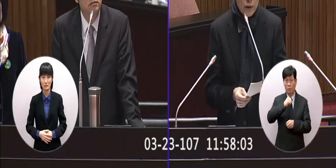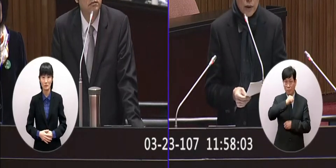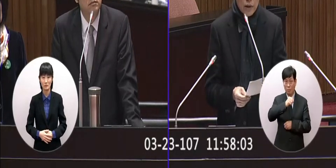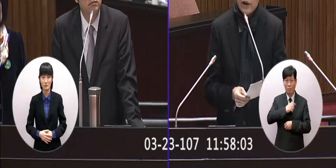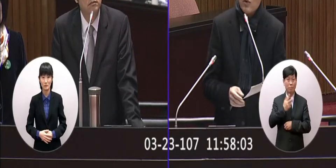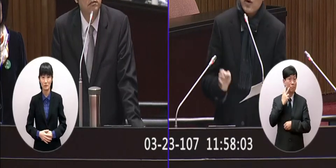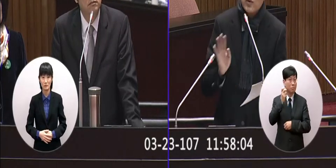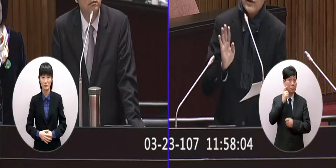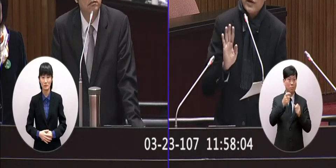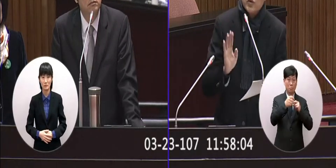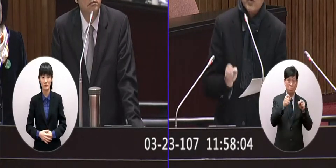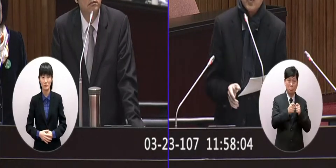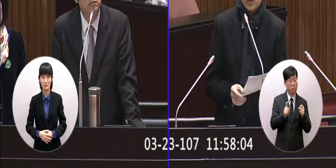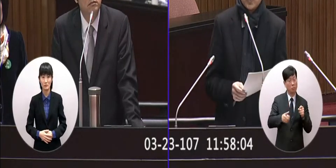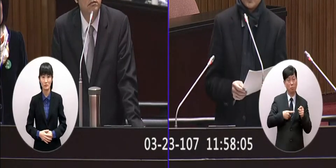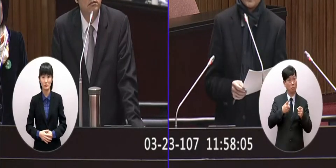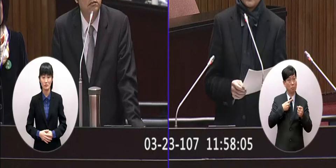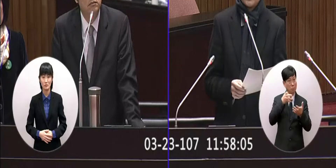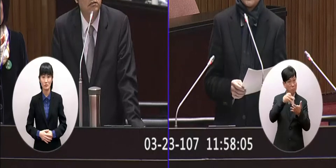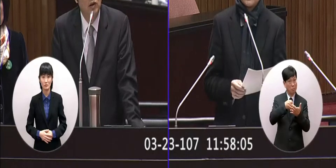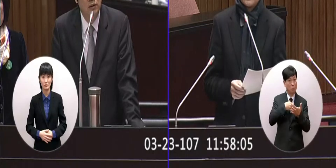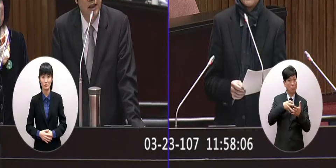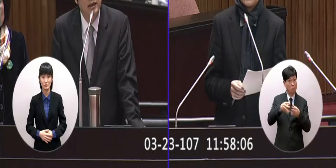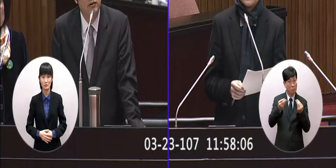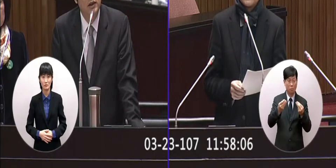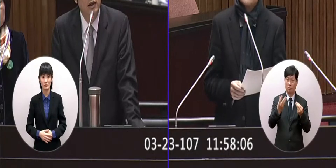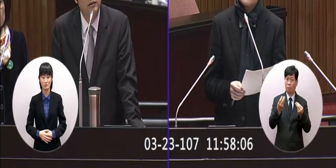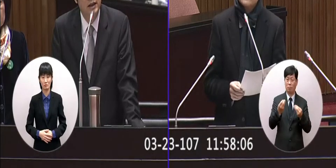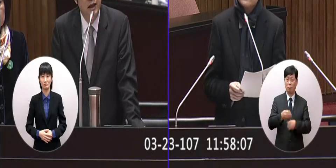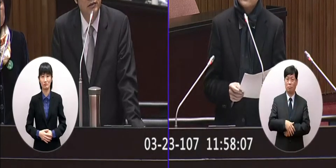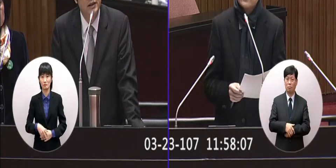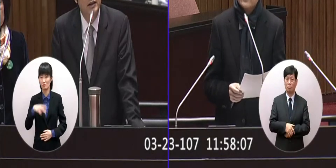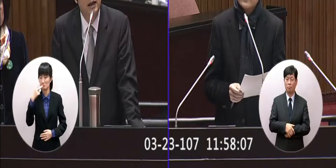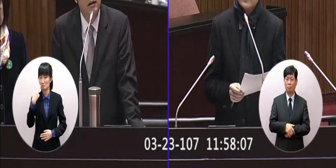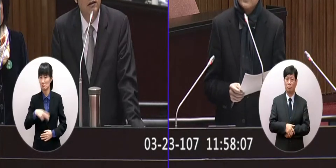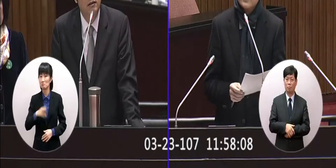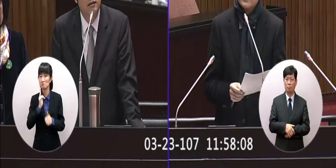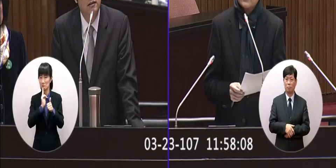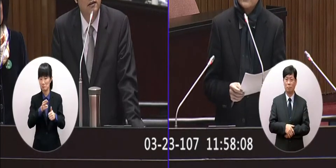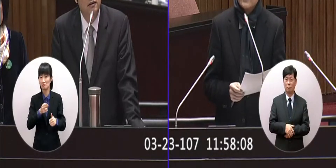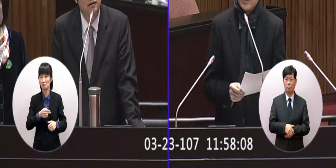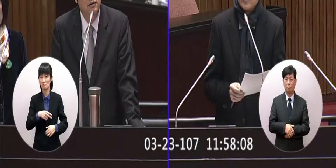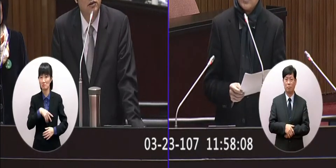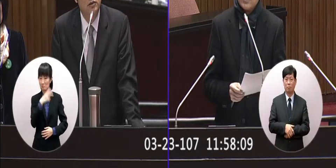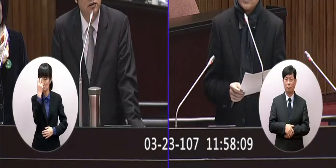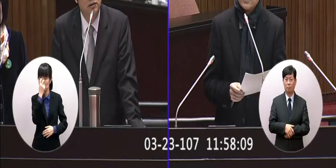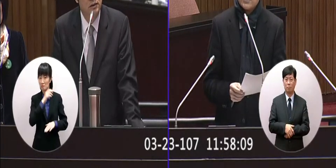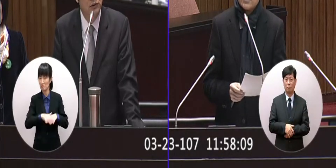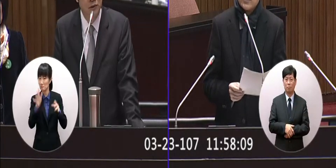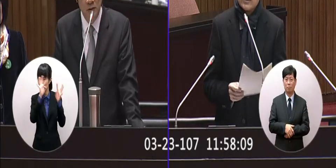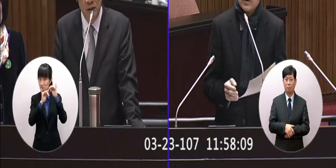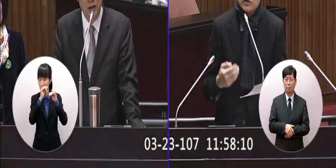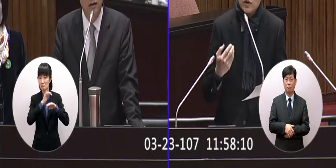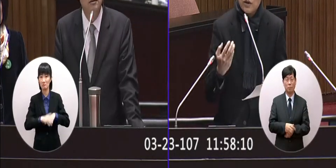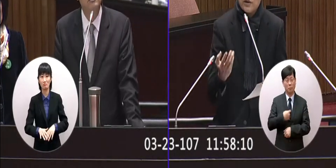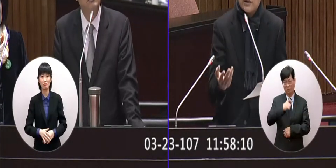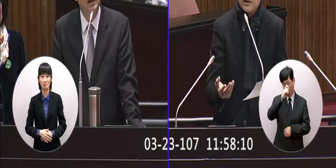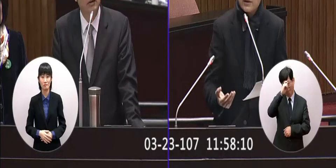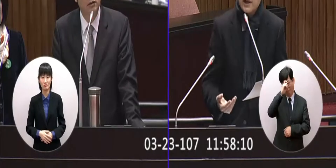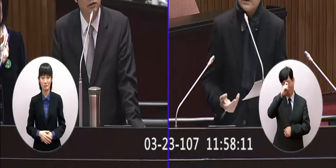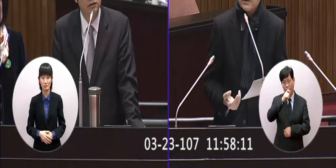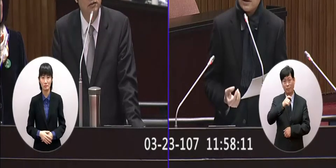税豁免哦，台湾未列入。 哦，那可能我要再了解一下哈。 好， 就是说我， 那我希